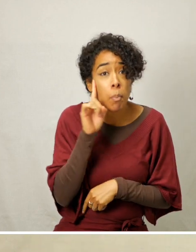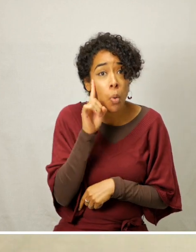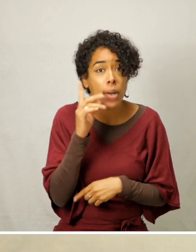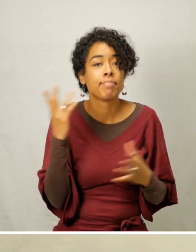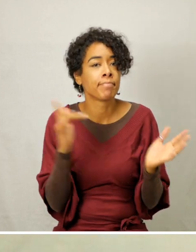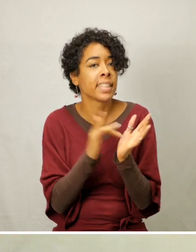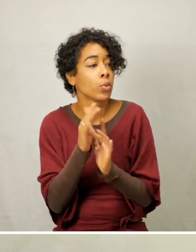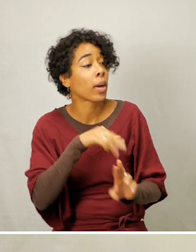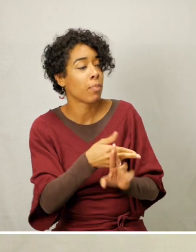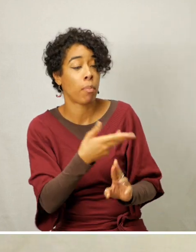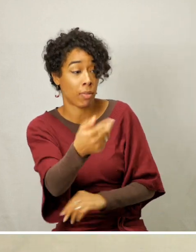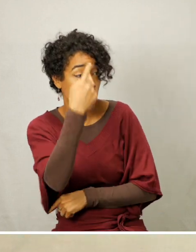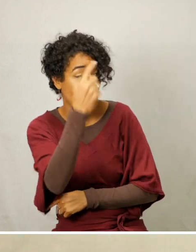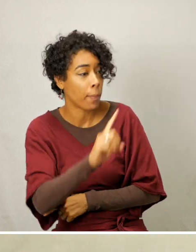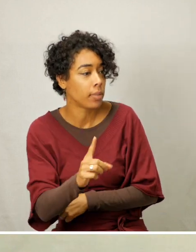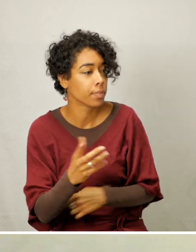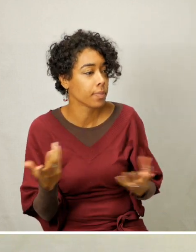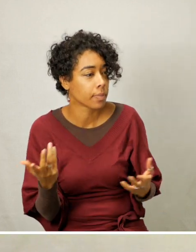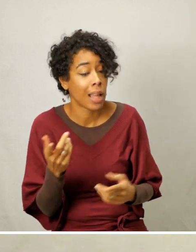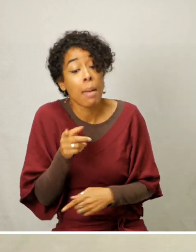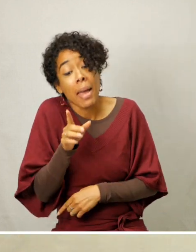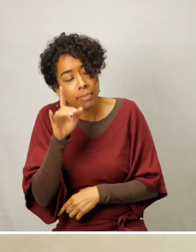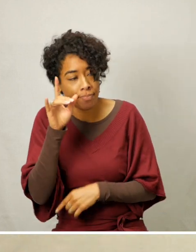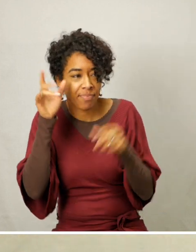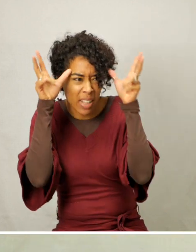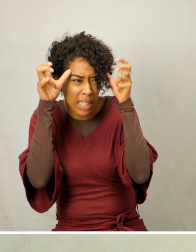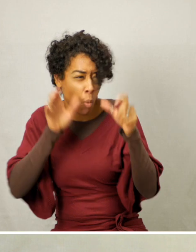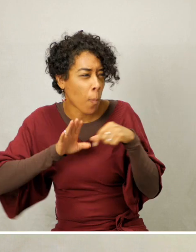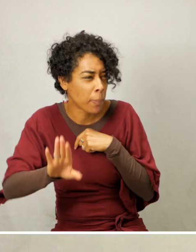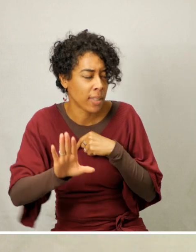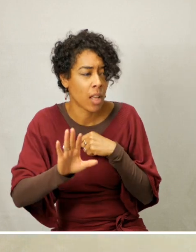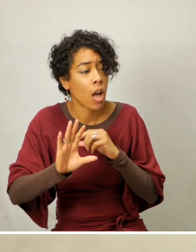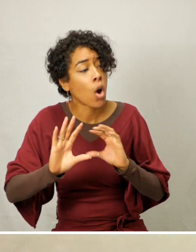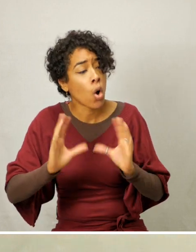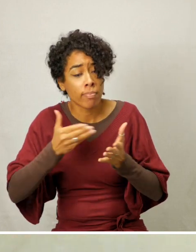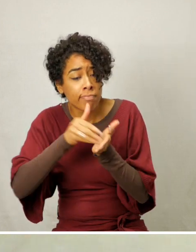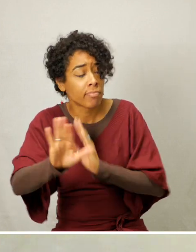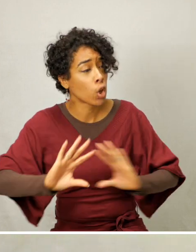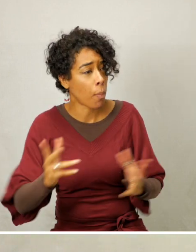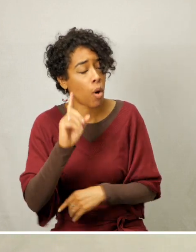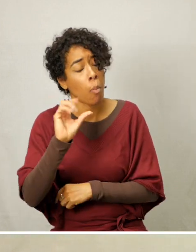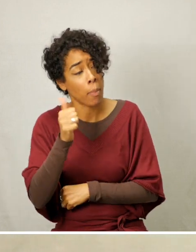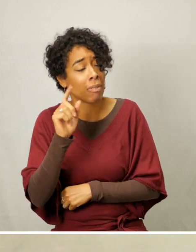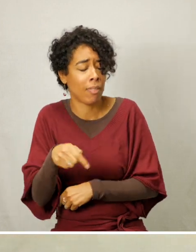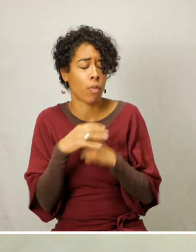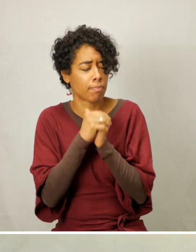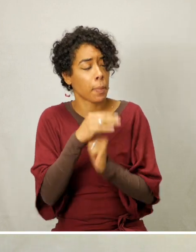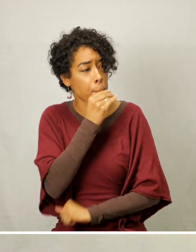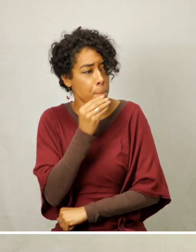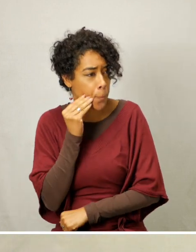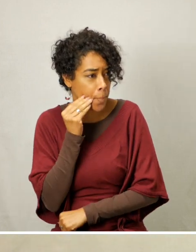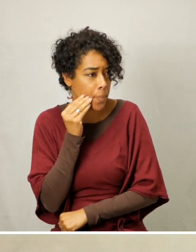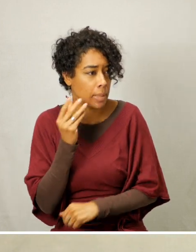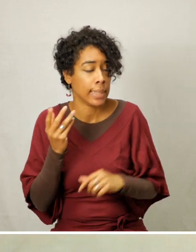incrédulité. Et puis il va terminer en disant, mais cette sorte de démon ne sort que par le jeûne et par la prière. Alors parfois on en a fait quelque chose comme un cheval de